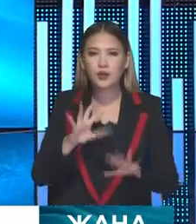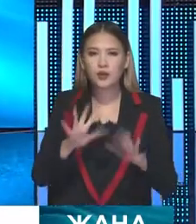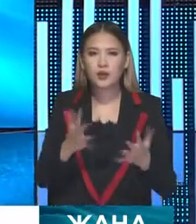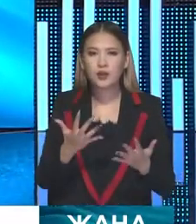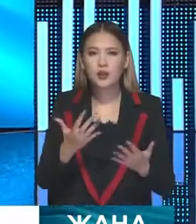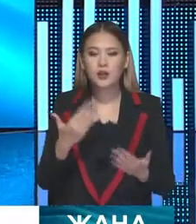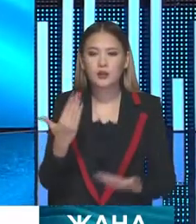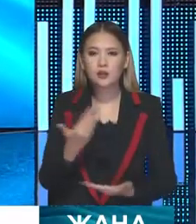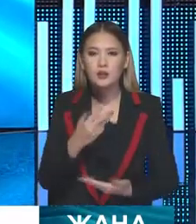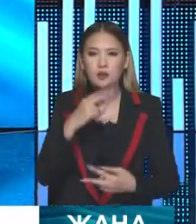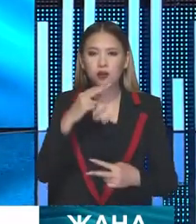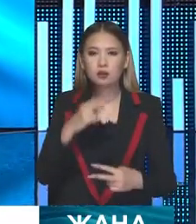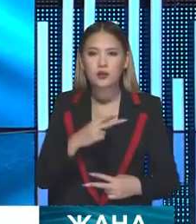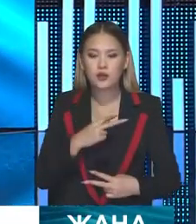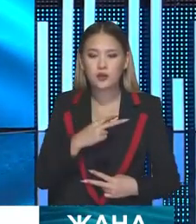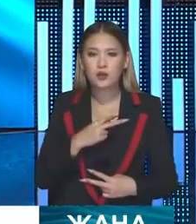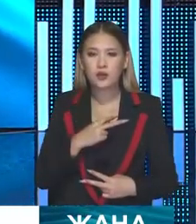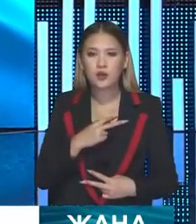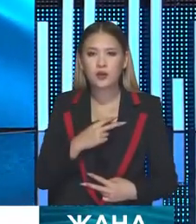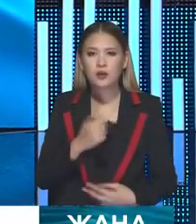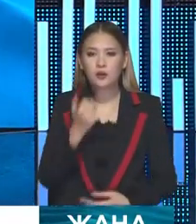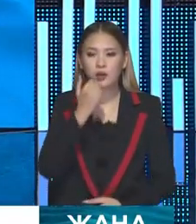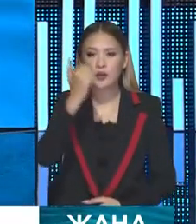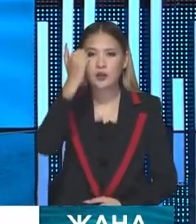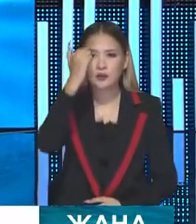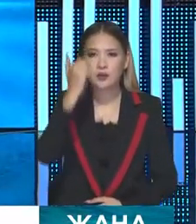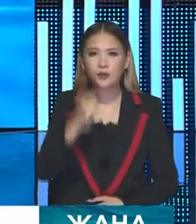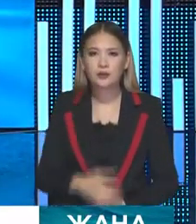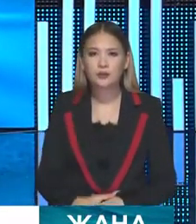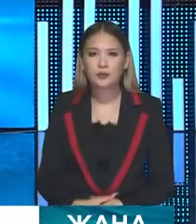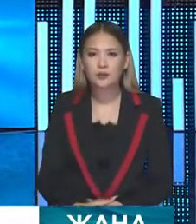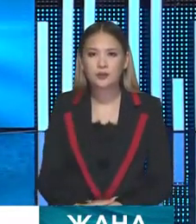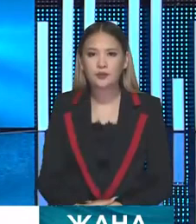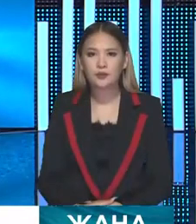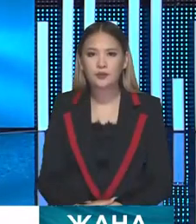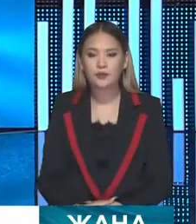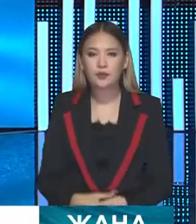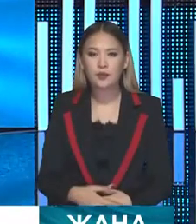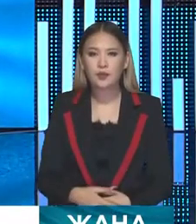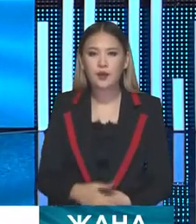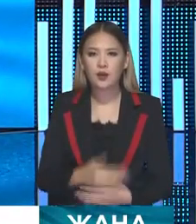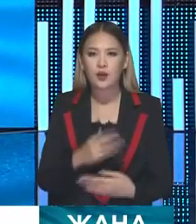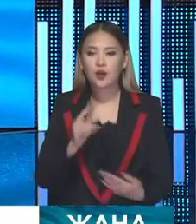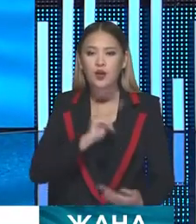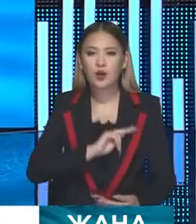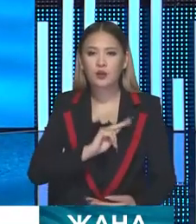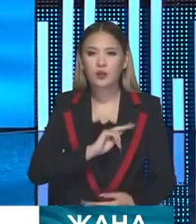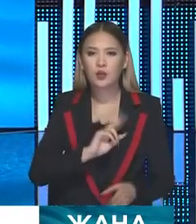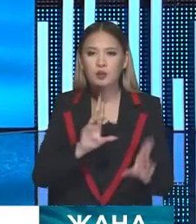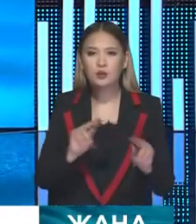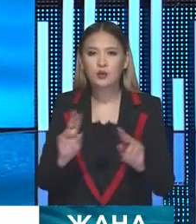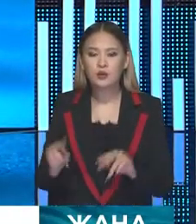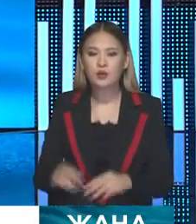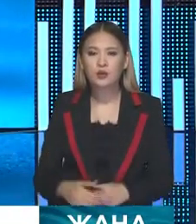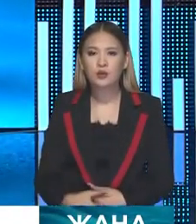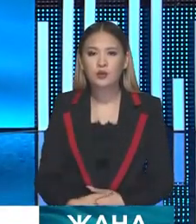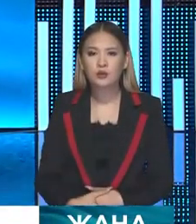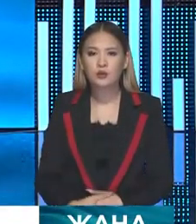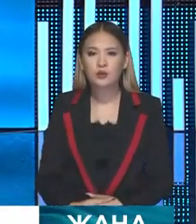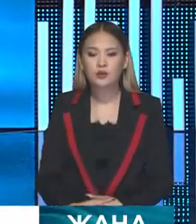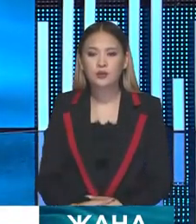тұрсаңыз, уақыт бөліп ойыңызбен бөліскеніңізге көп рахмет. Және де Жамбыл Бақтиярұлы, сіздерге де жұмыстарыңызға жеміс тілеймін. Біз енді